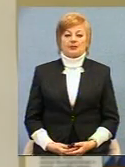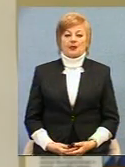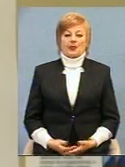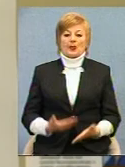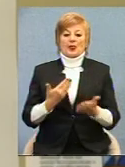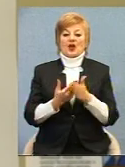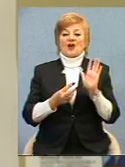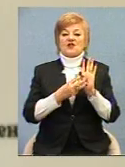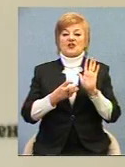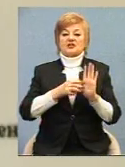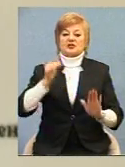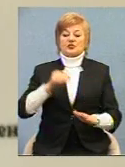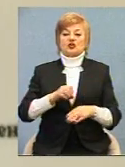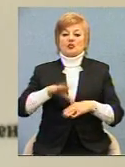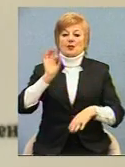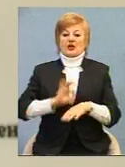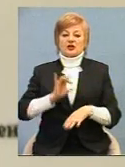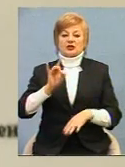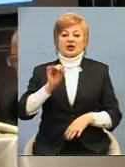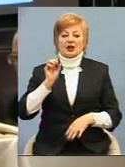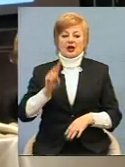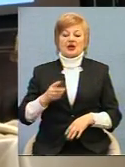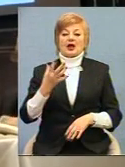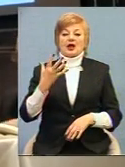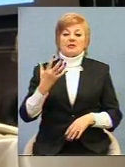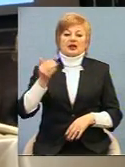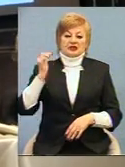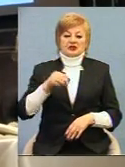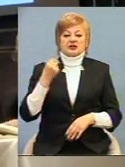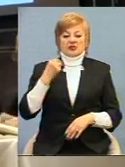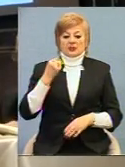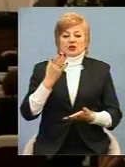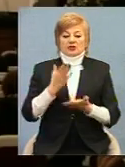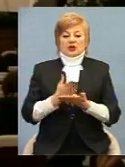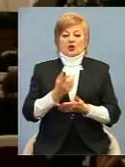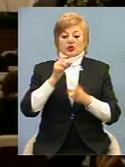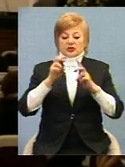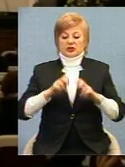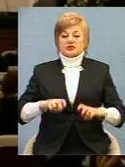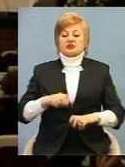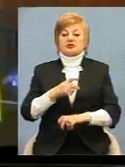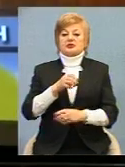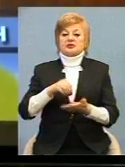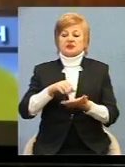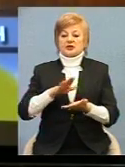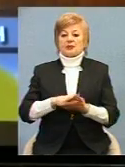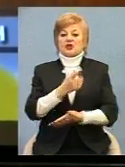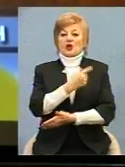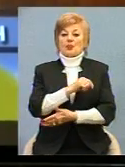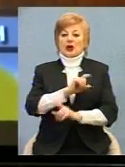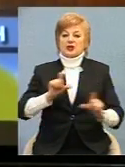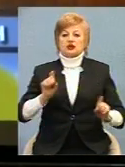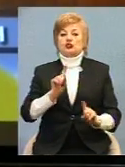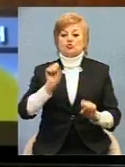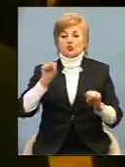Близько 800 тисяч онкохворих, 50 тисяч з них – запоріжці, знаходяться на диспансерному обліку в українських лікарнях. Що допоможе зупинити